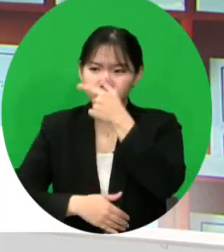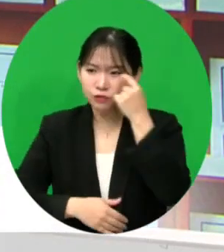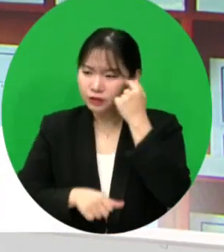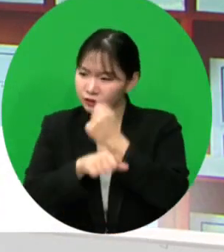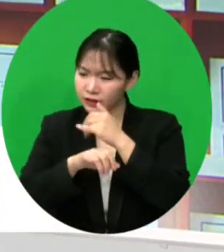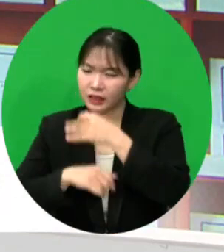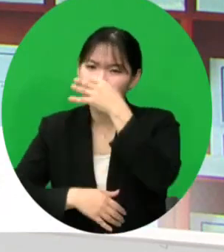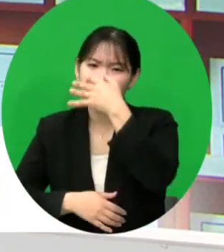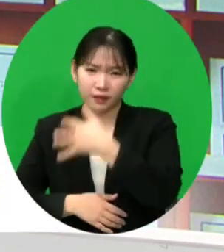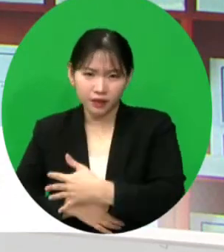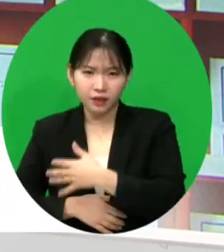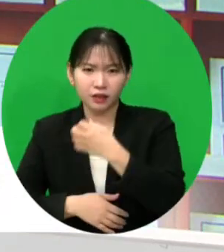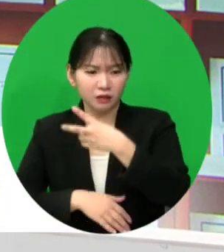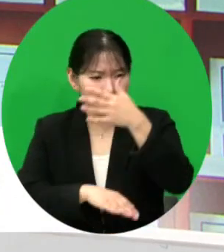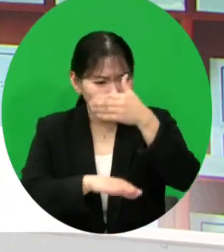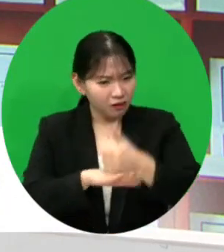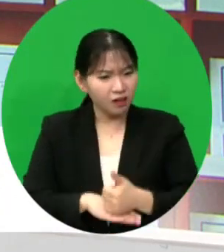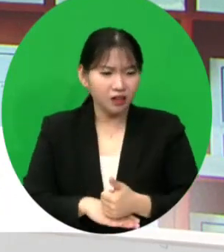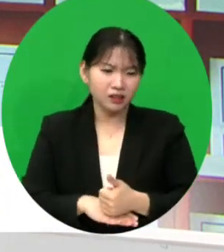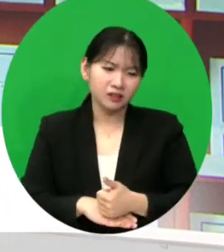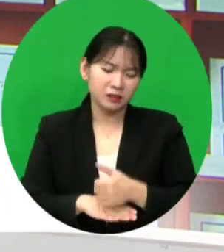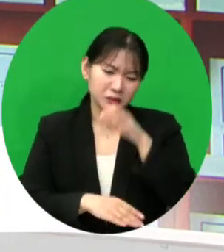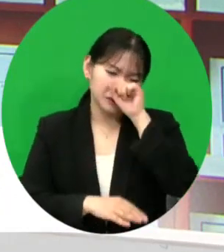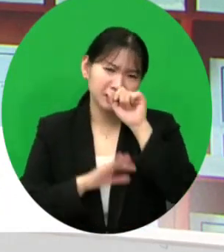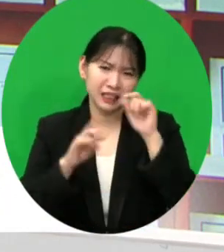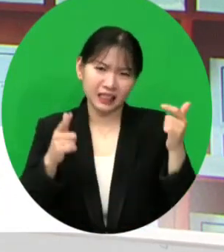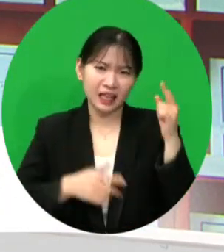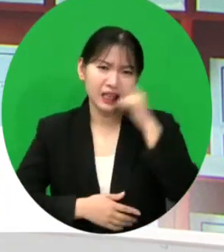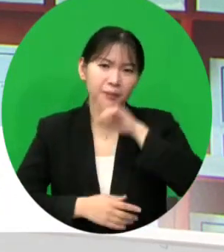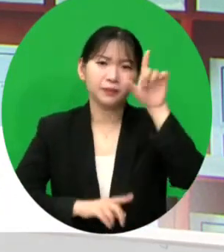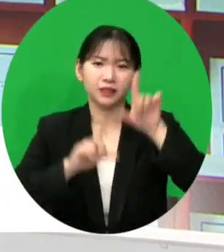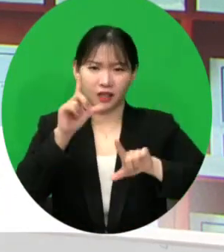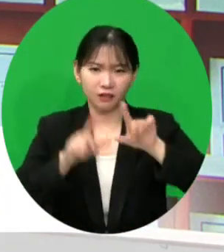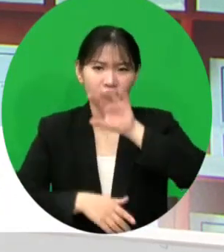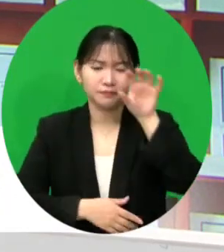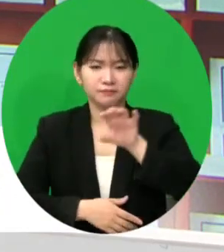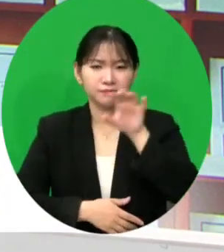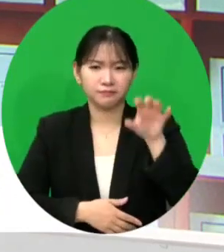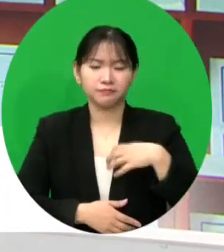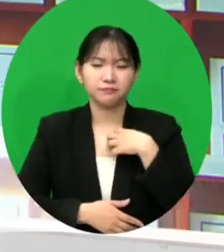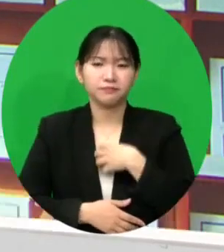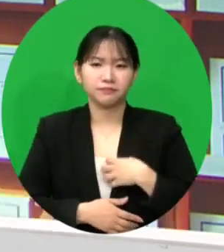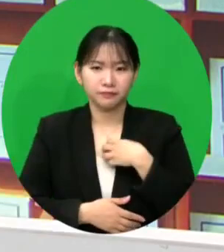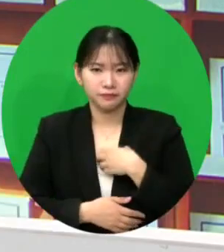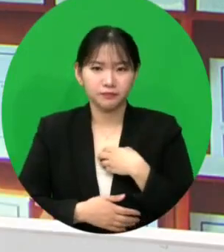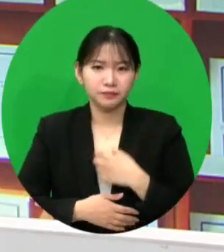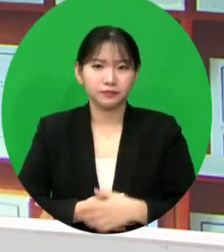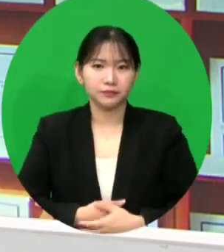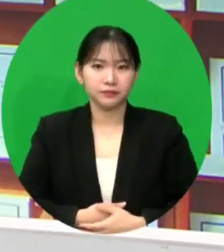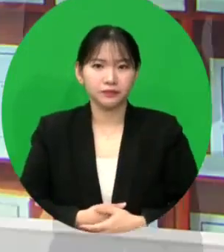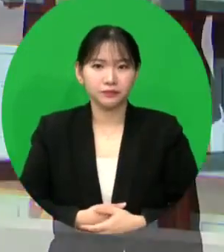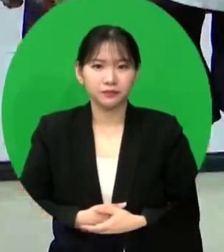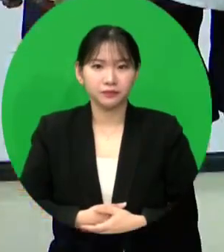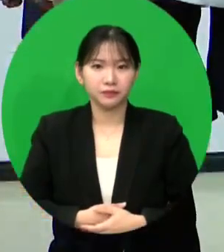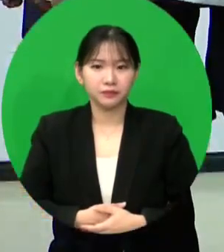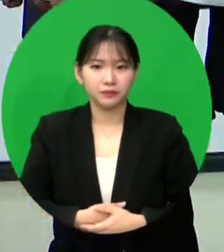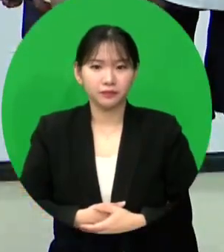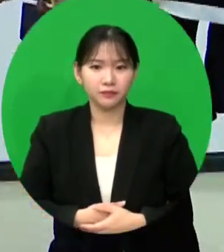연구자들은 힘들고 결과물은 만족스럽지 못하는 악순환이 우려되고 있습니다. 박종호 기자입니다.